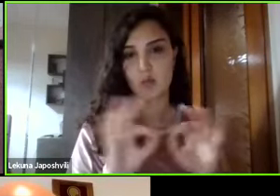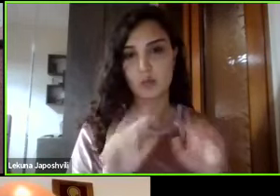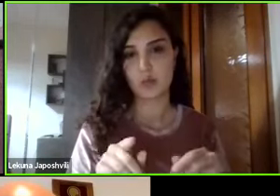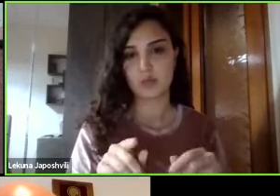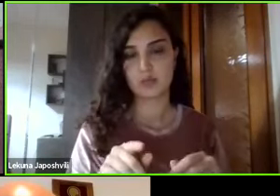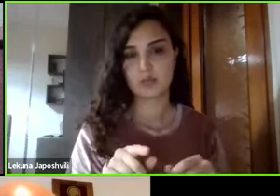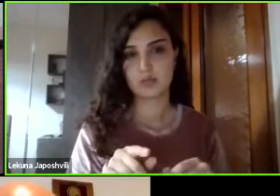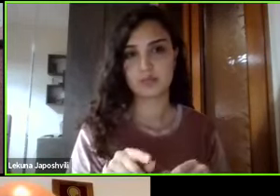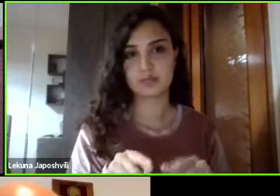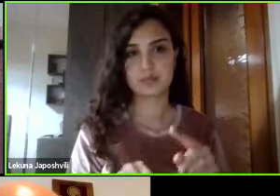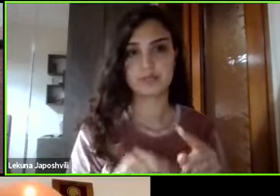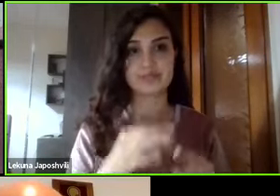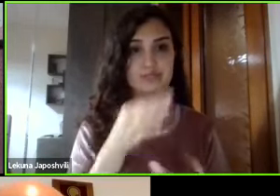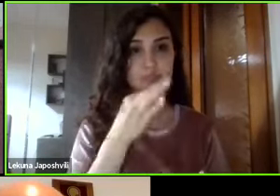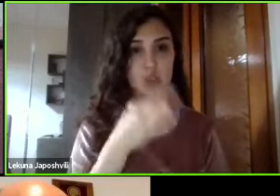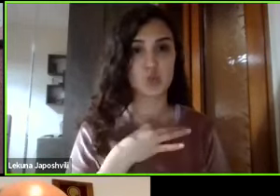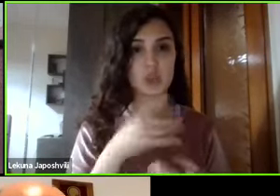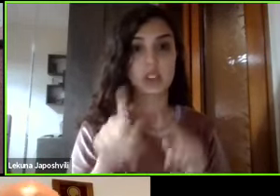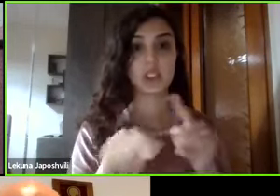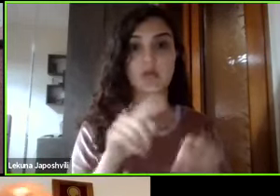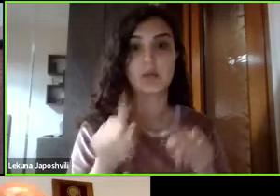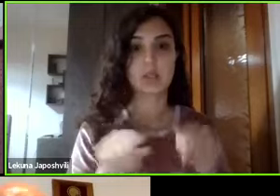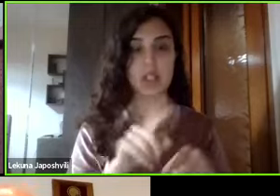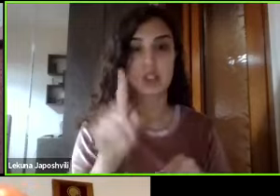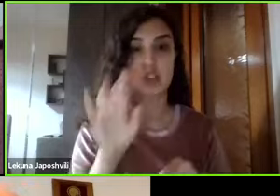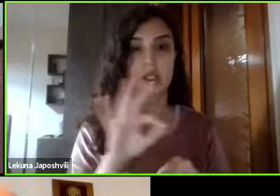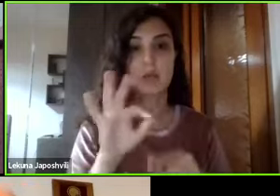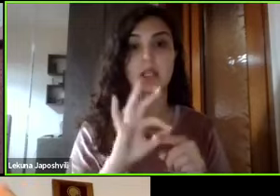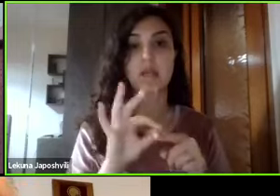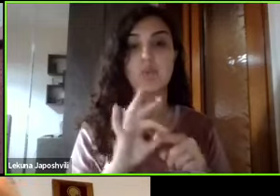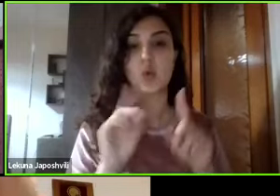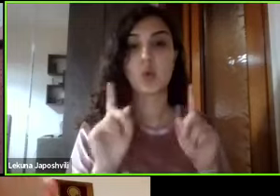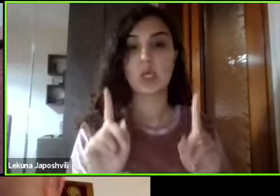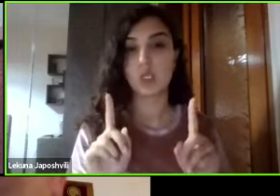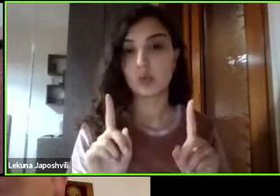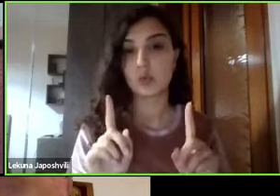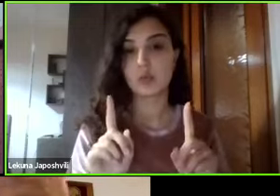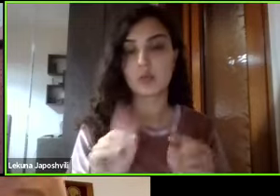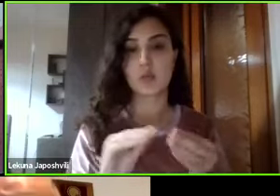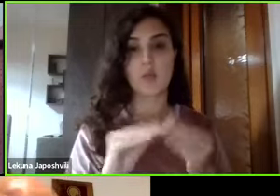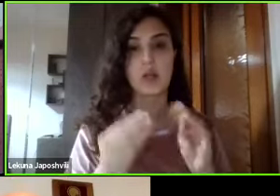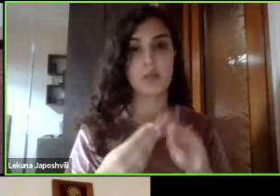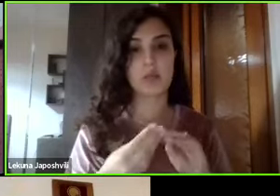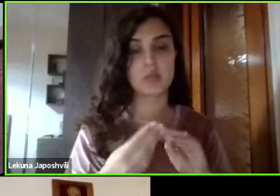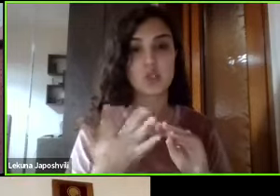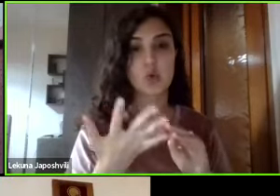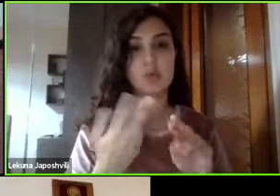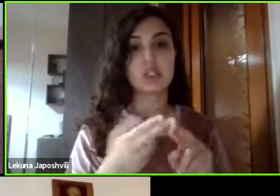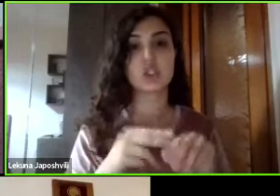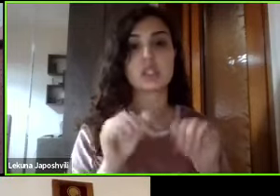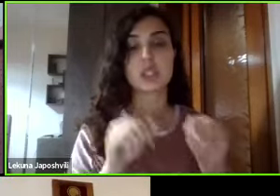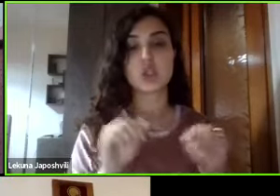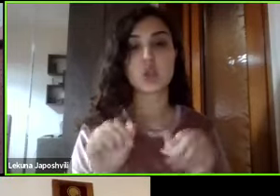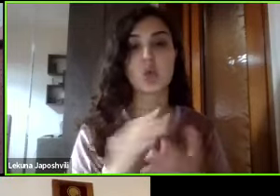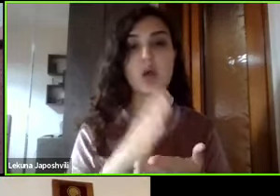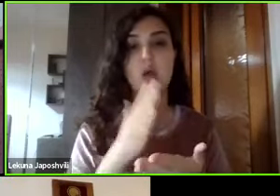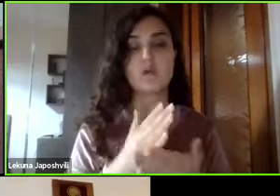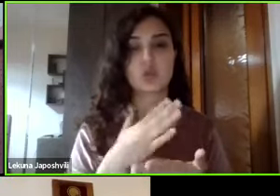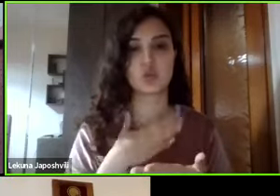გავცე პასუხი კითხვებზე, რაც შეეხება აი ნევროლოგიურ პრობლემებს, რომელიც შესაძლოა აქვს